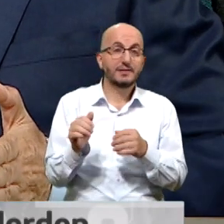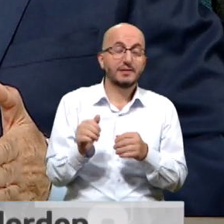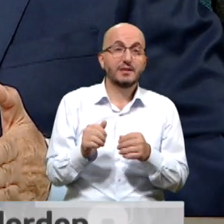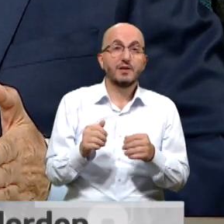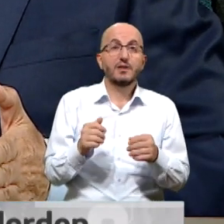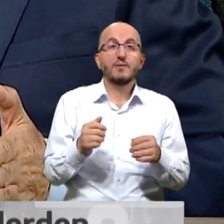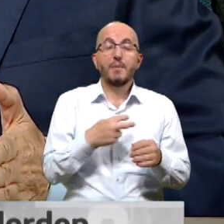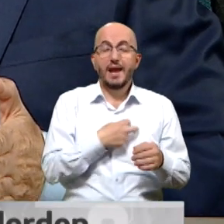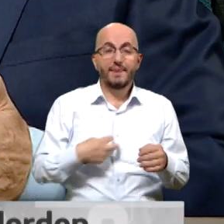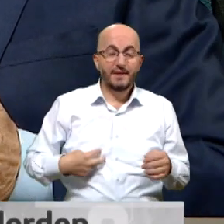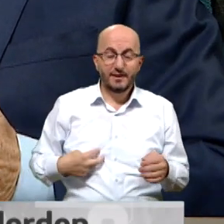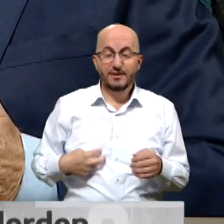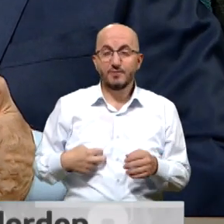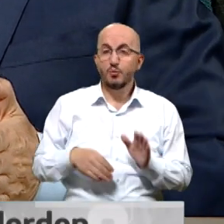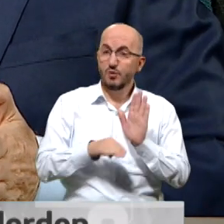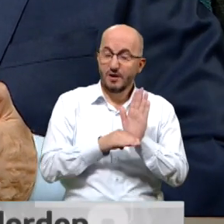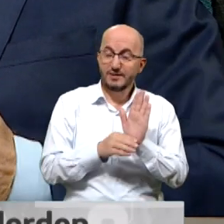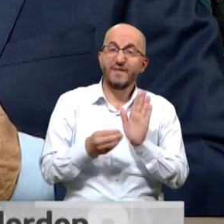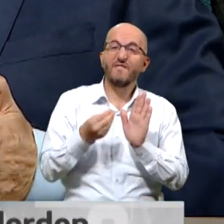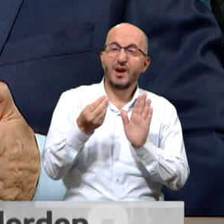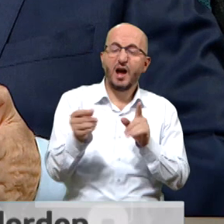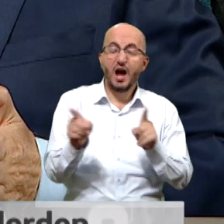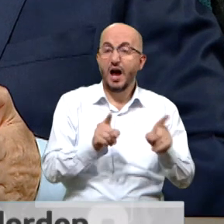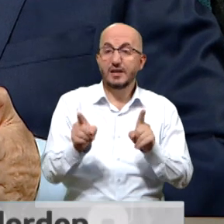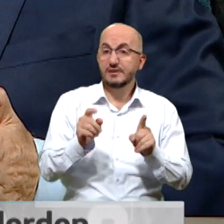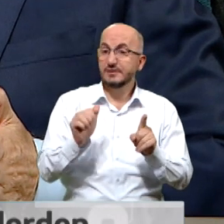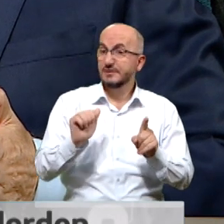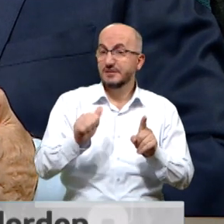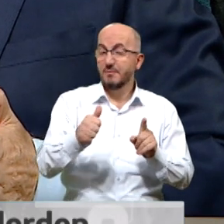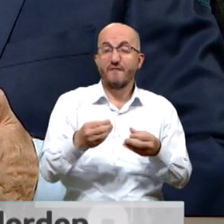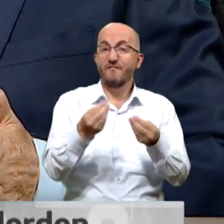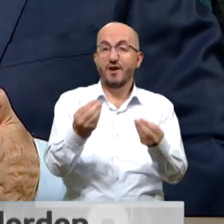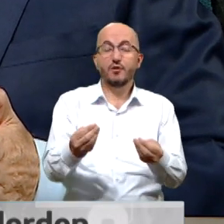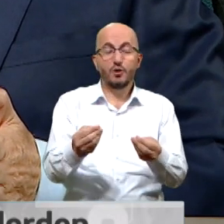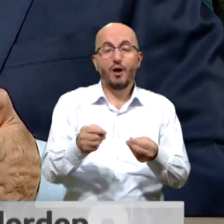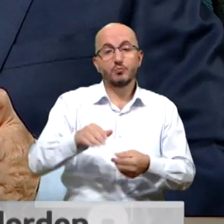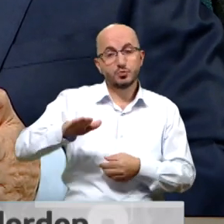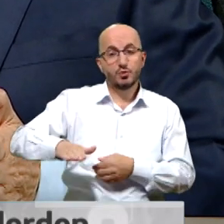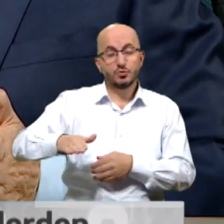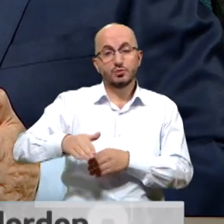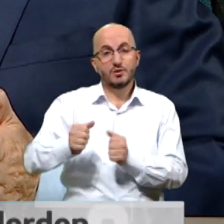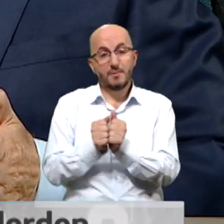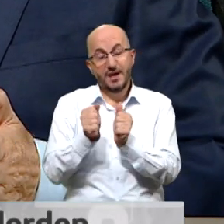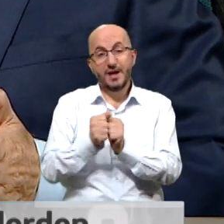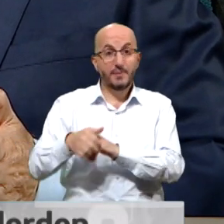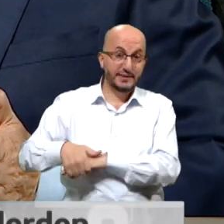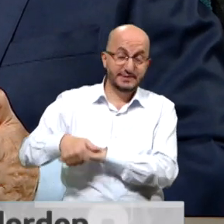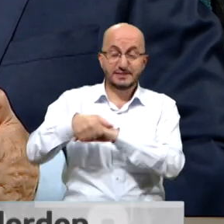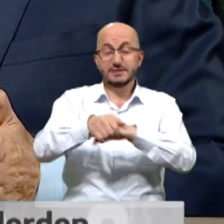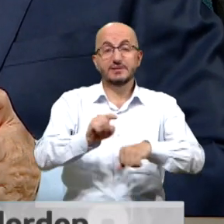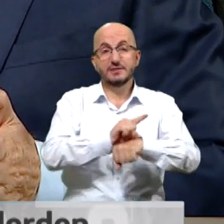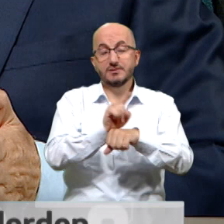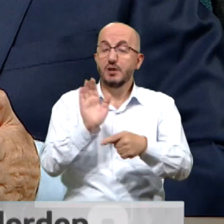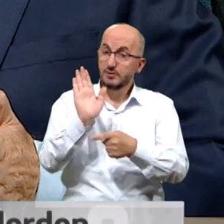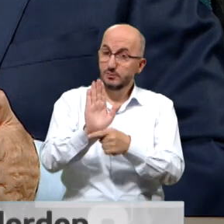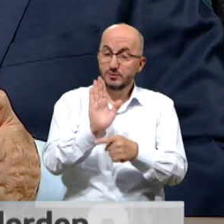verdiyse, diyelim ki refakat kartını hangi şartlarda veriyor? Diyor ki bu çocuğunu götürdüğü zaman kullanacaksın. Hı hı. Eğer